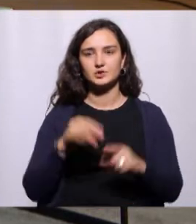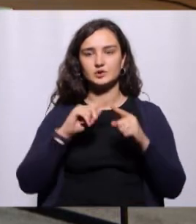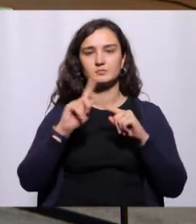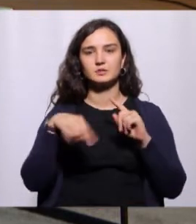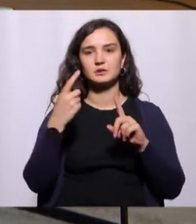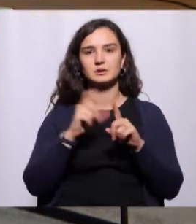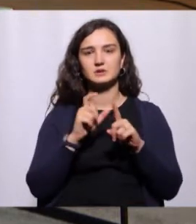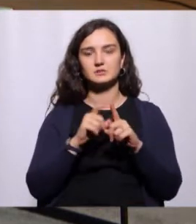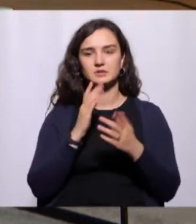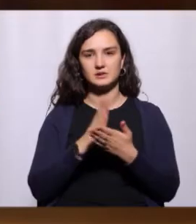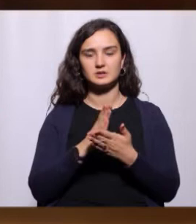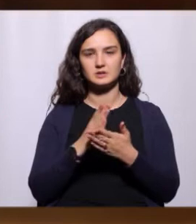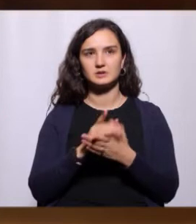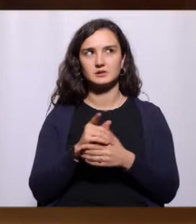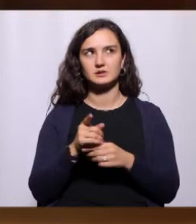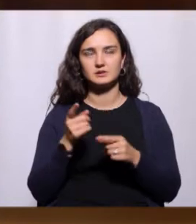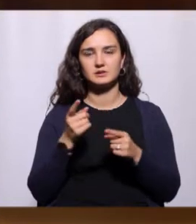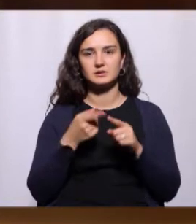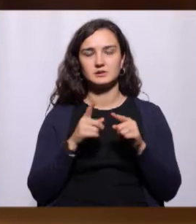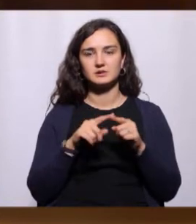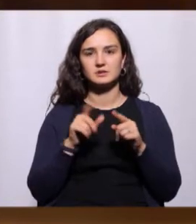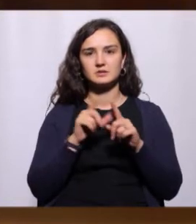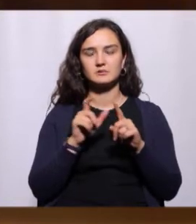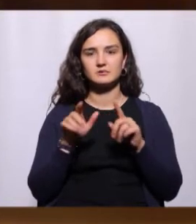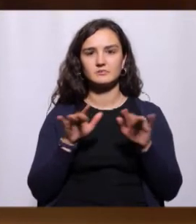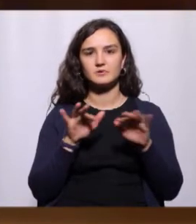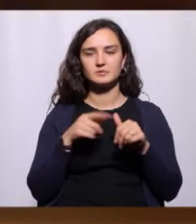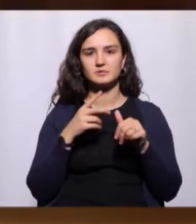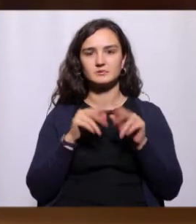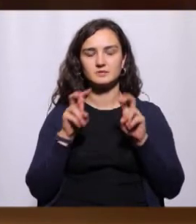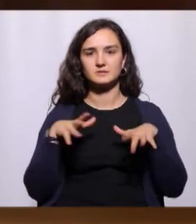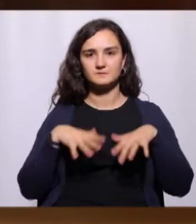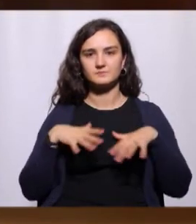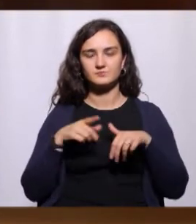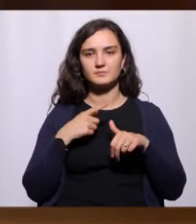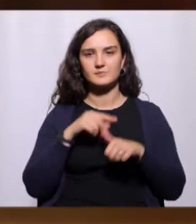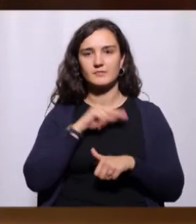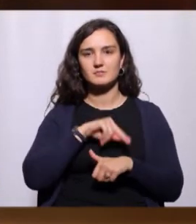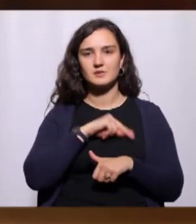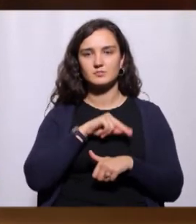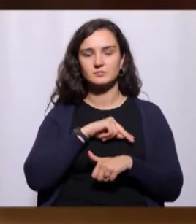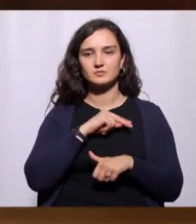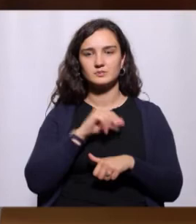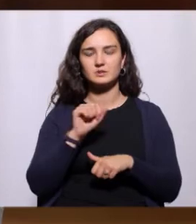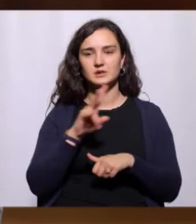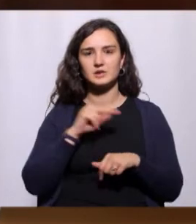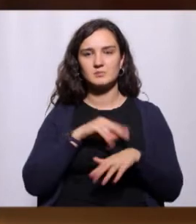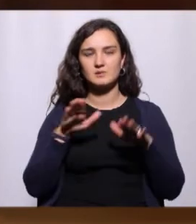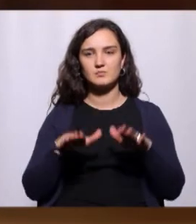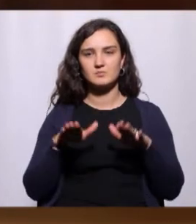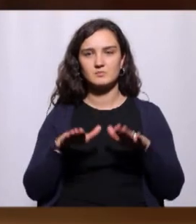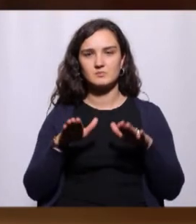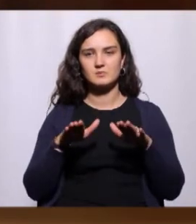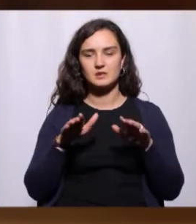is retire. Retire is a verb and in Georgian it means სამსახურიდან ან